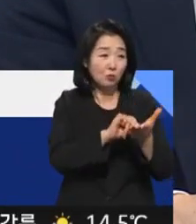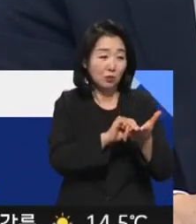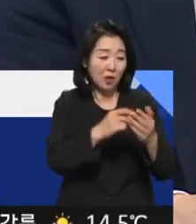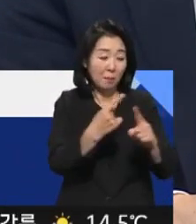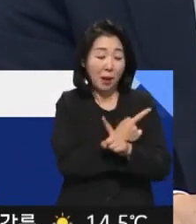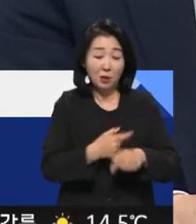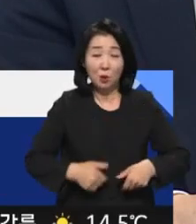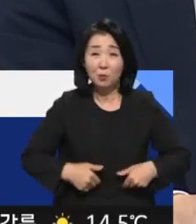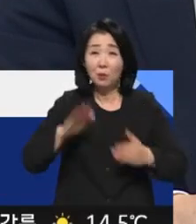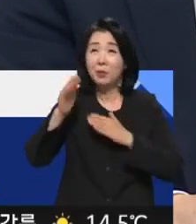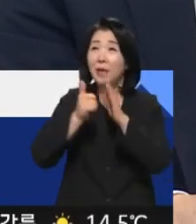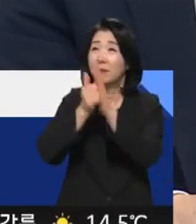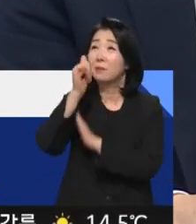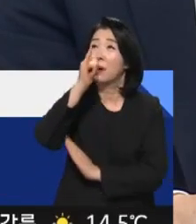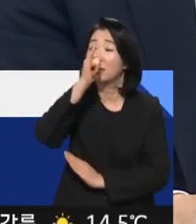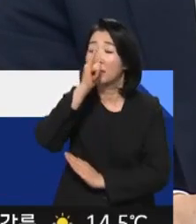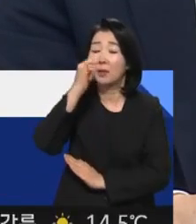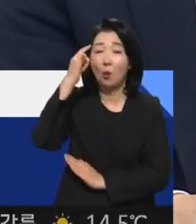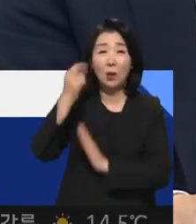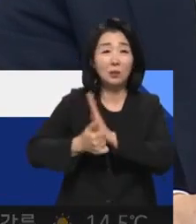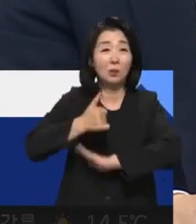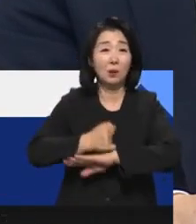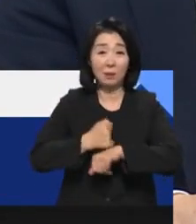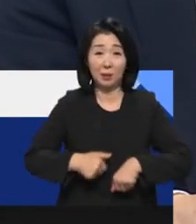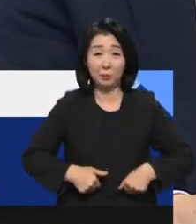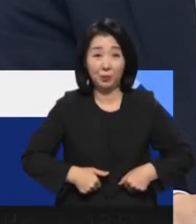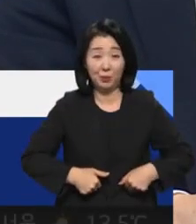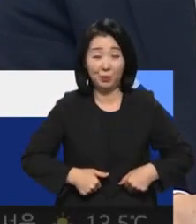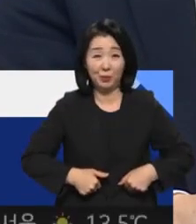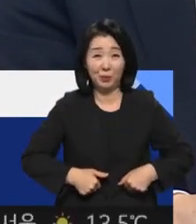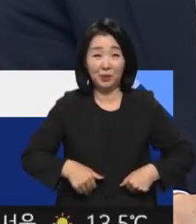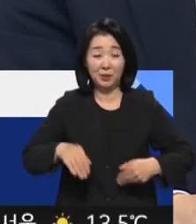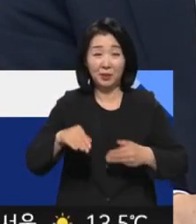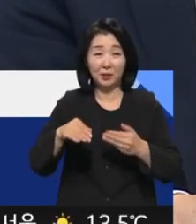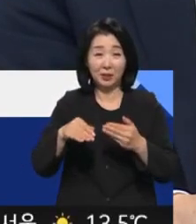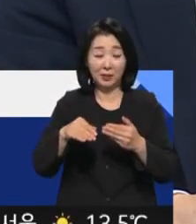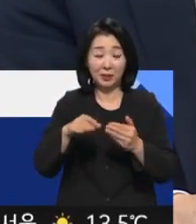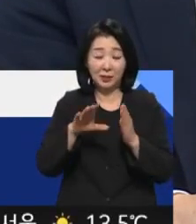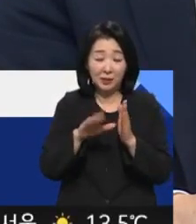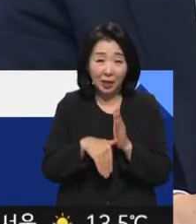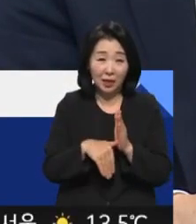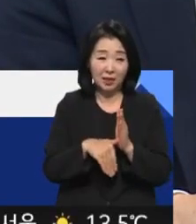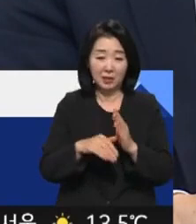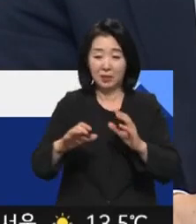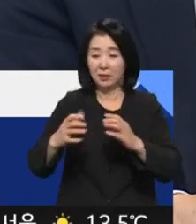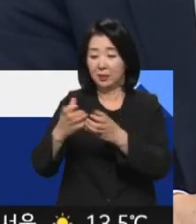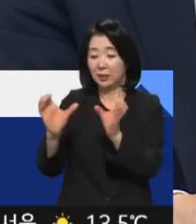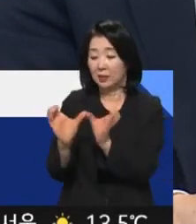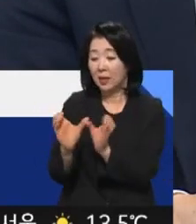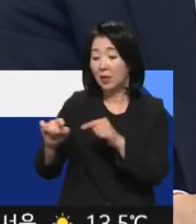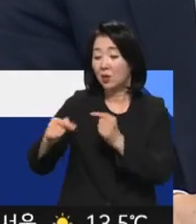보이도록 성과를 만들어내야 합니다. 그렇게 하도록 당의 정책 역량을 강화하고